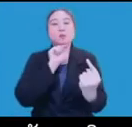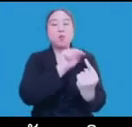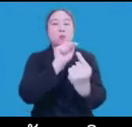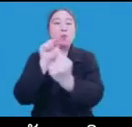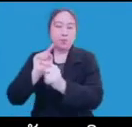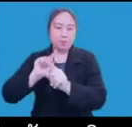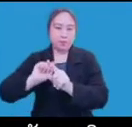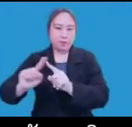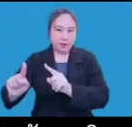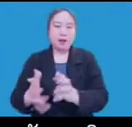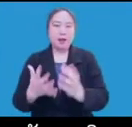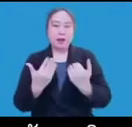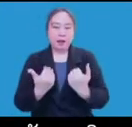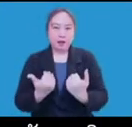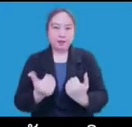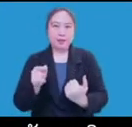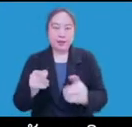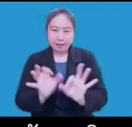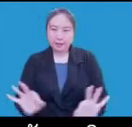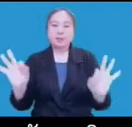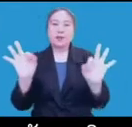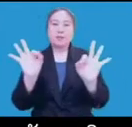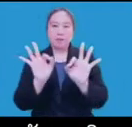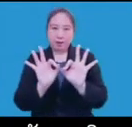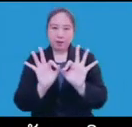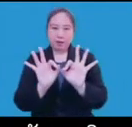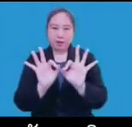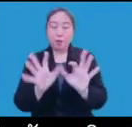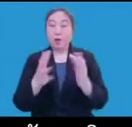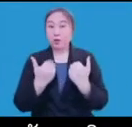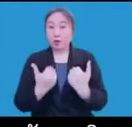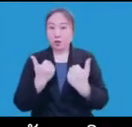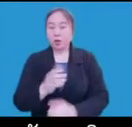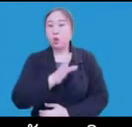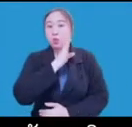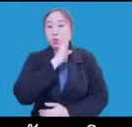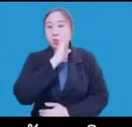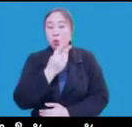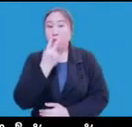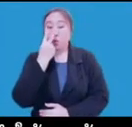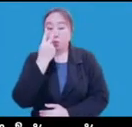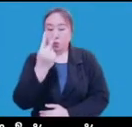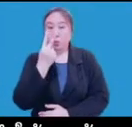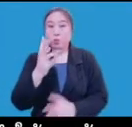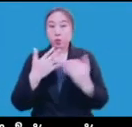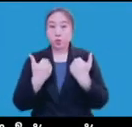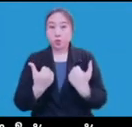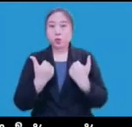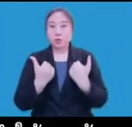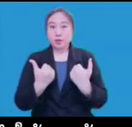มนะคะอันนี้ค่ะสำคัญมากเพราะว่าตอนนี้ถ้าเราสังเกตสถานการณ์ปัจจุบันนะค